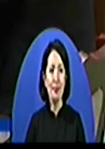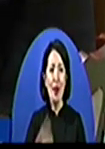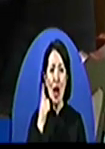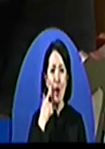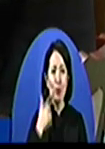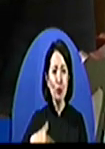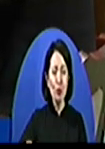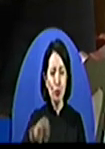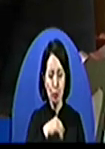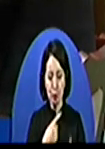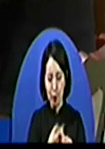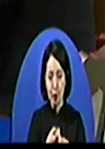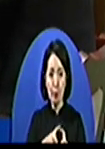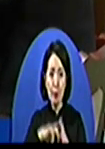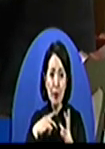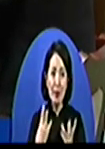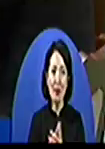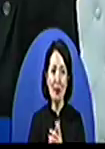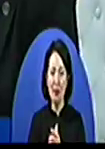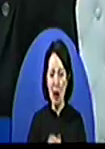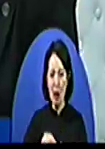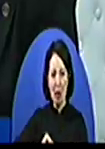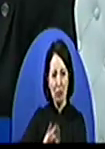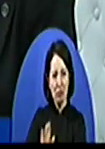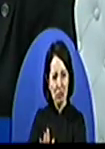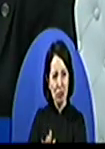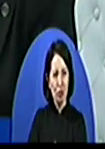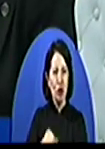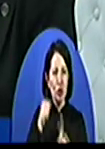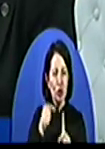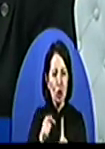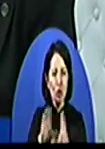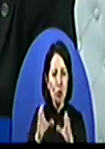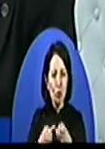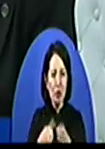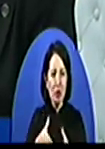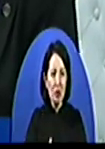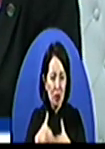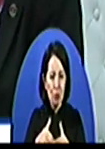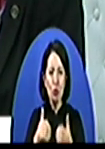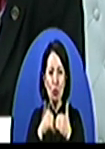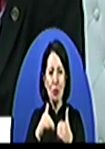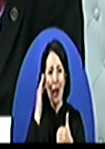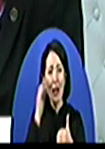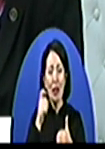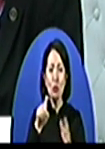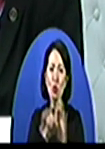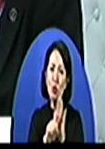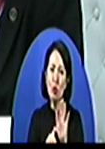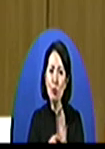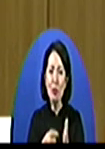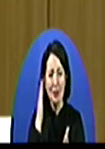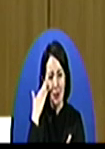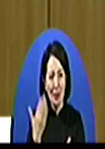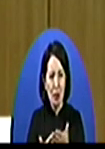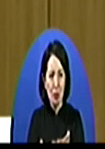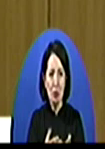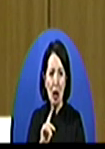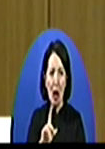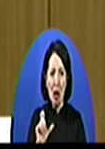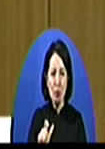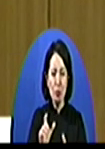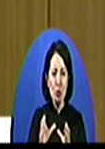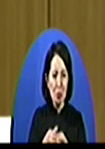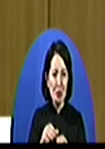Эмэгтэйчүүдийн холбоод нэгдэж цар тахлын үед зорилттой бүлгийг дэмжсэн тусгай арга хэмжээний хөтөлбөр хэрэгжүүлэх санал гаргаж байна. Үүнд эмзэг бүлгийн иргэдийн хоол